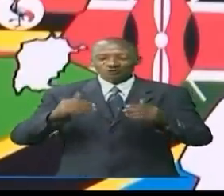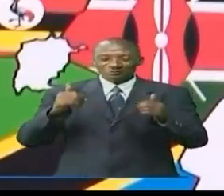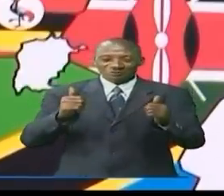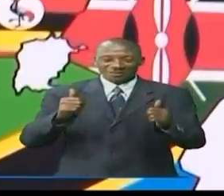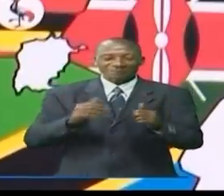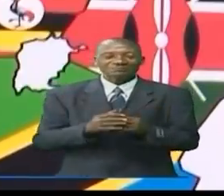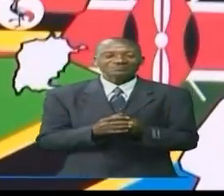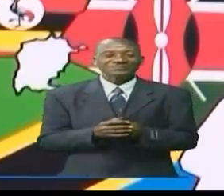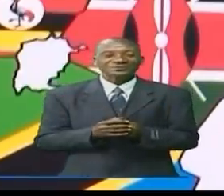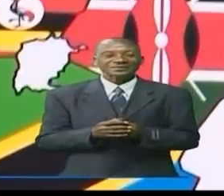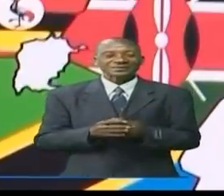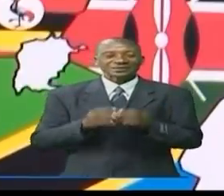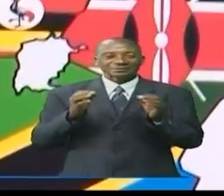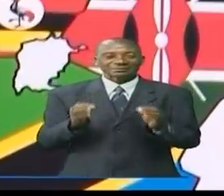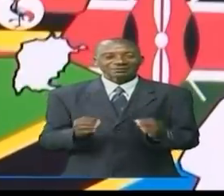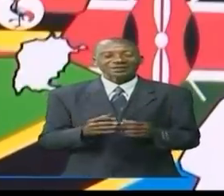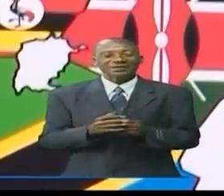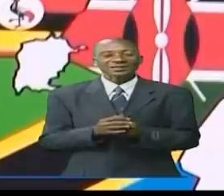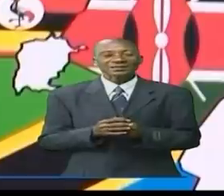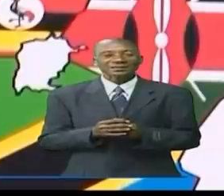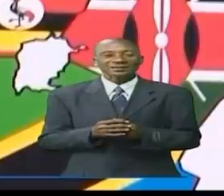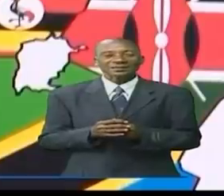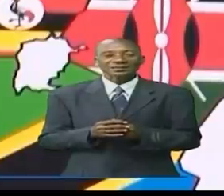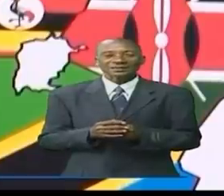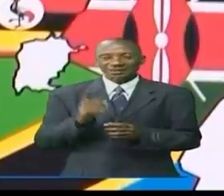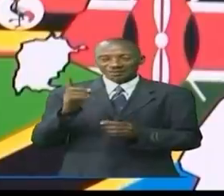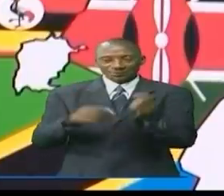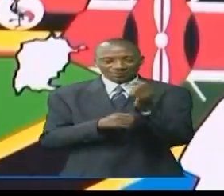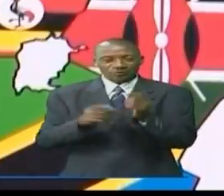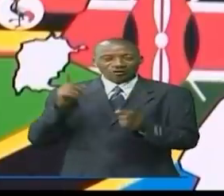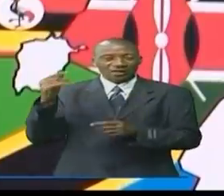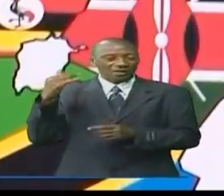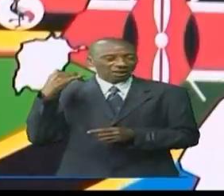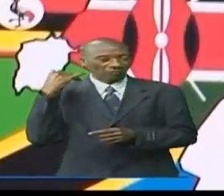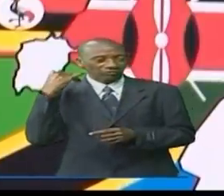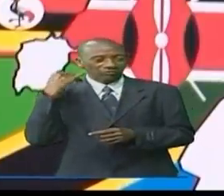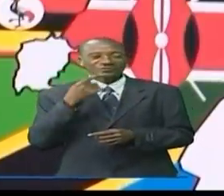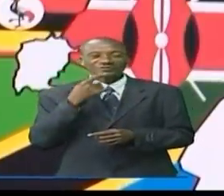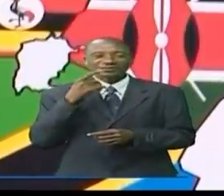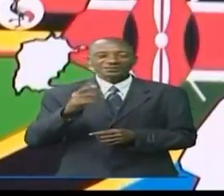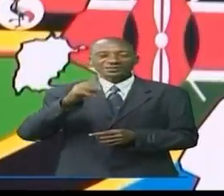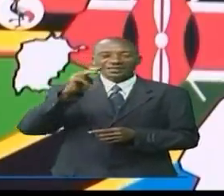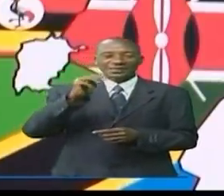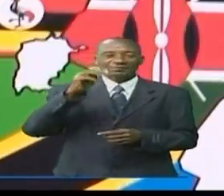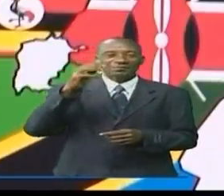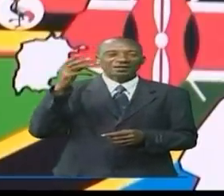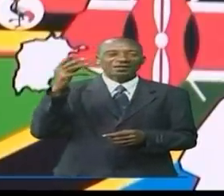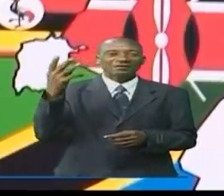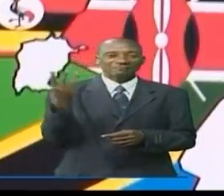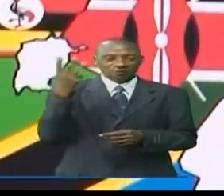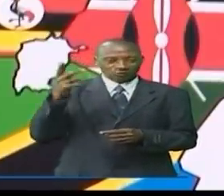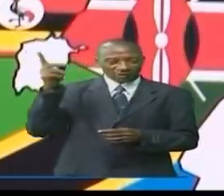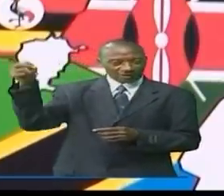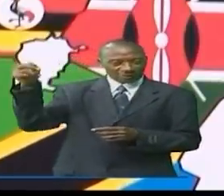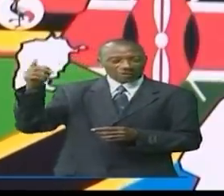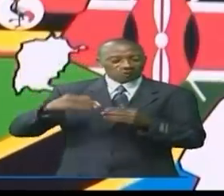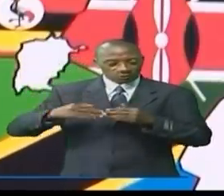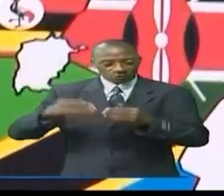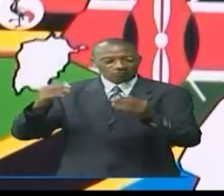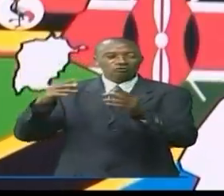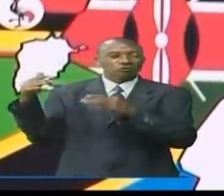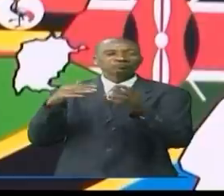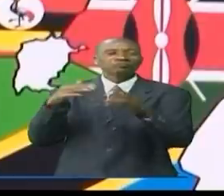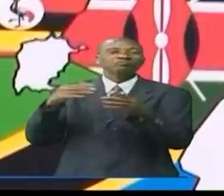sources officielles ont confirmé la reprise des combats dans le Nord Kivu par le M23 du tandem Bertrand